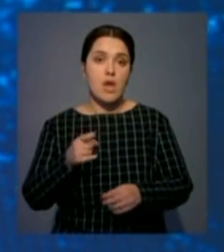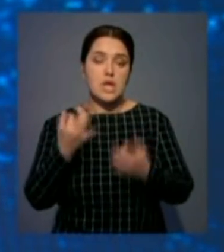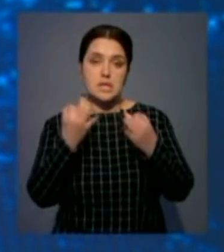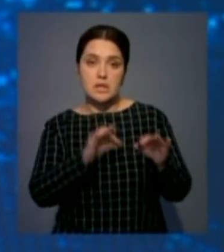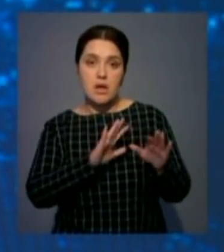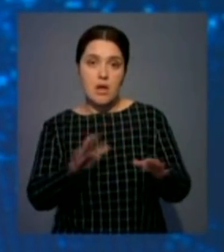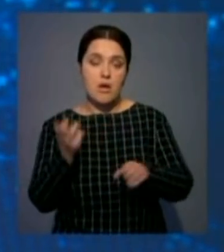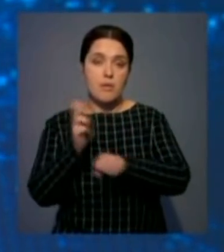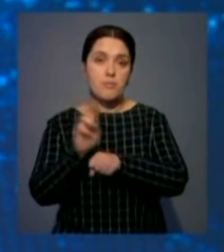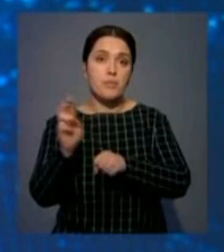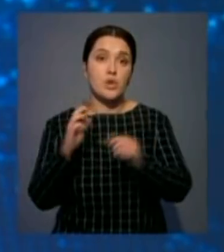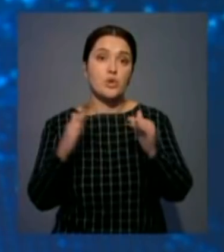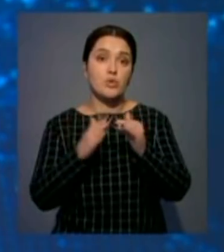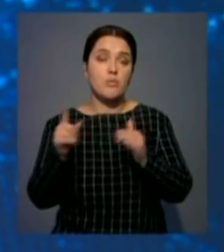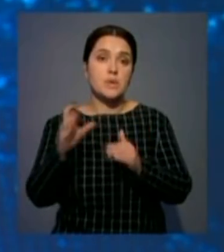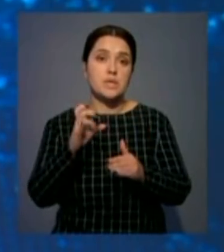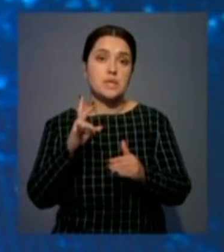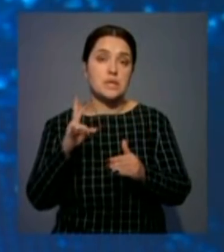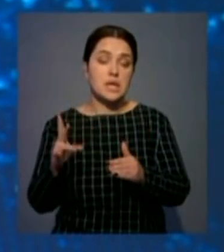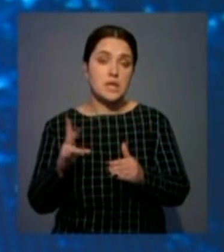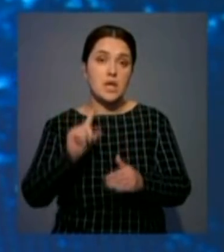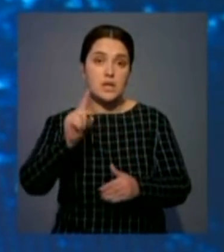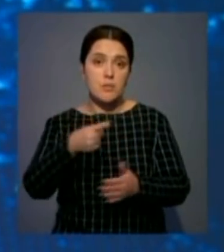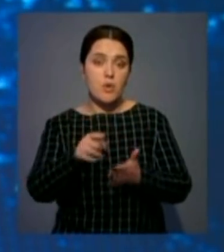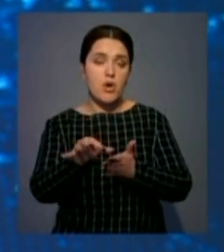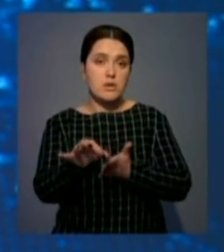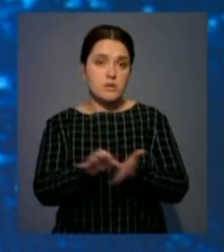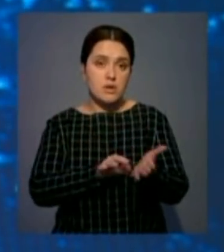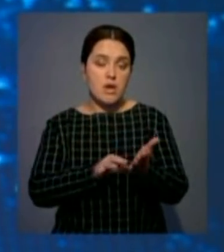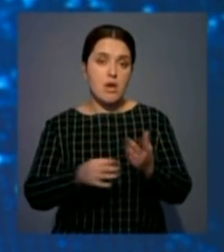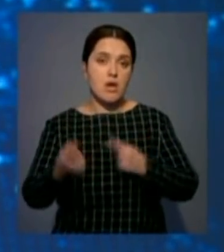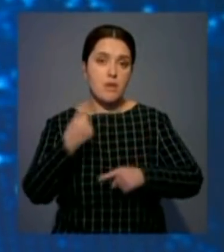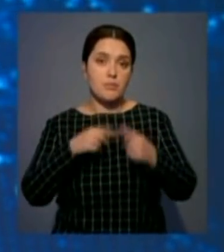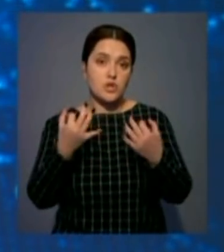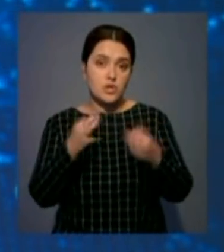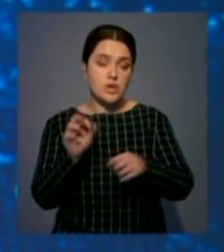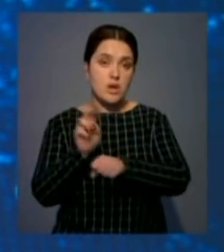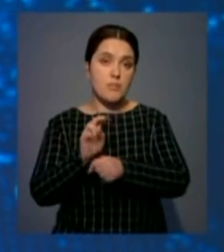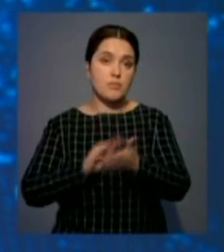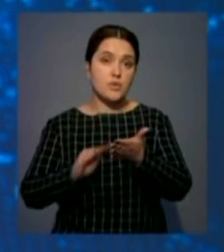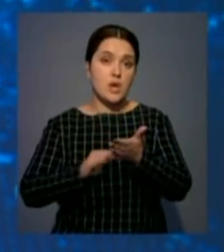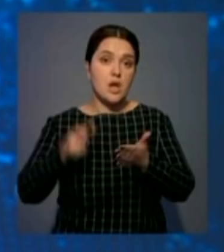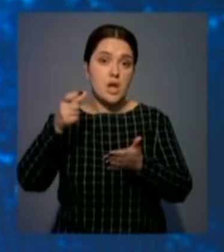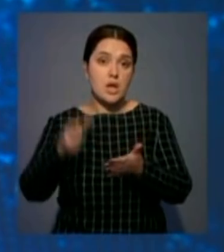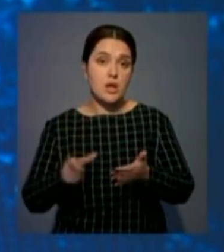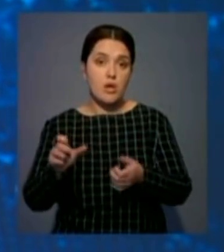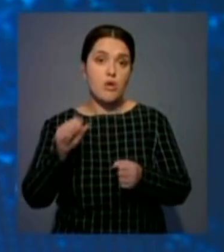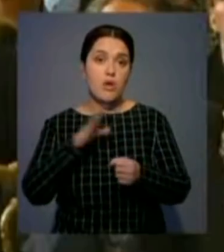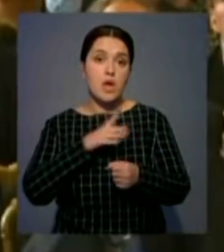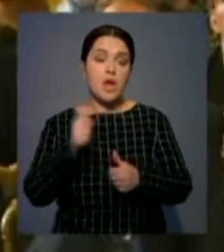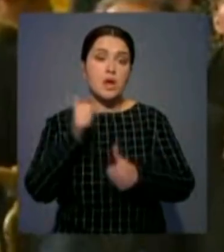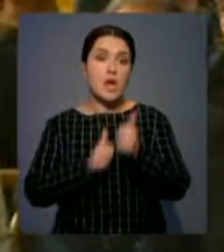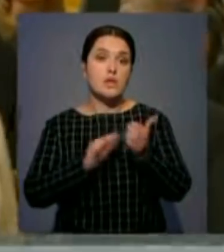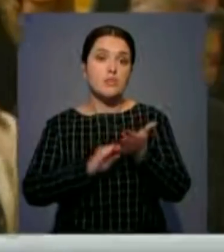дом. CNN требует немедленно восстановить аккредитацию Акосты. Ситуация, по мнению редакции телеканала, может негативно отразиться на